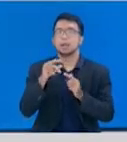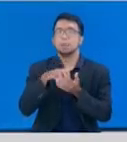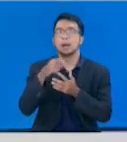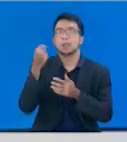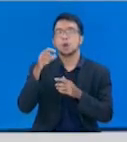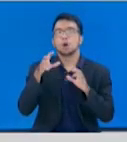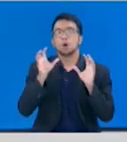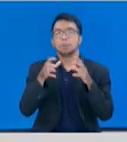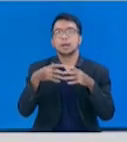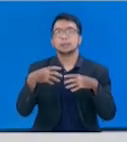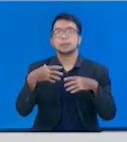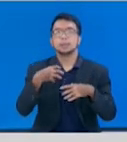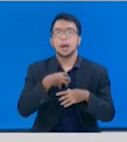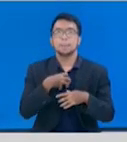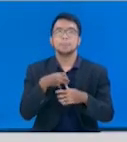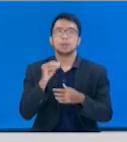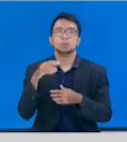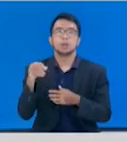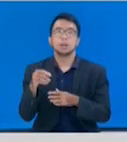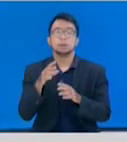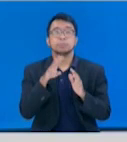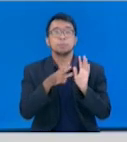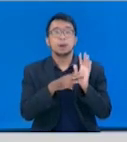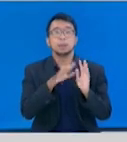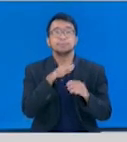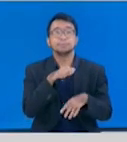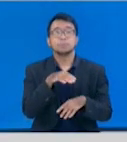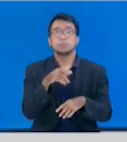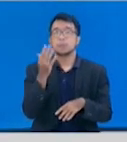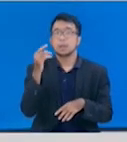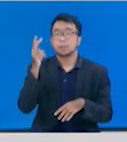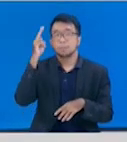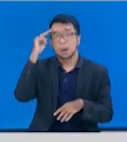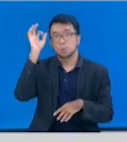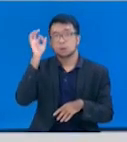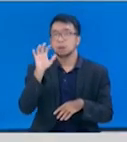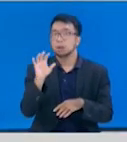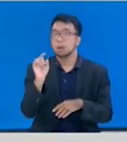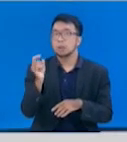Komnas HAM Jakarta Pusat. Mahathir, apa yang disampaikan Kapolres Metro Jakarta Pusat saat tiba tadi?